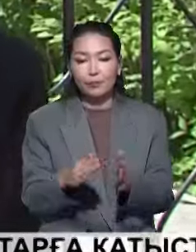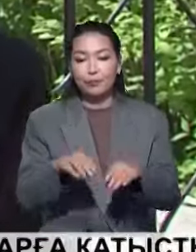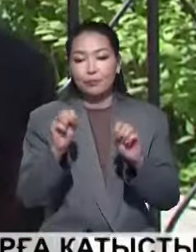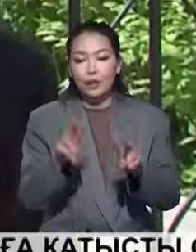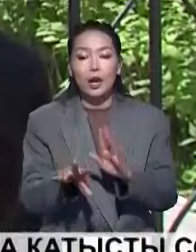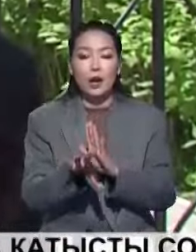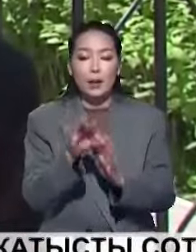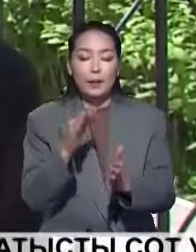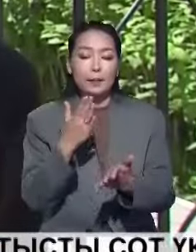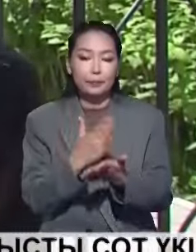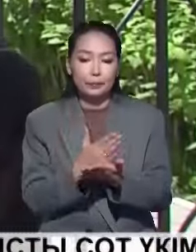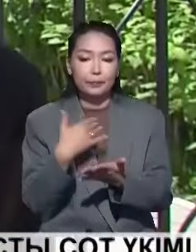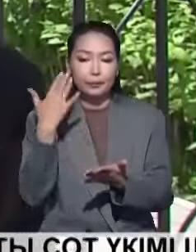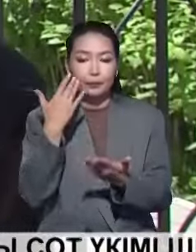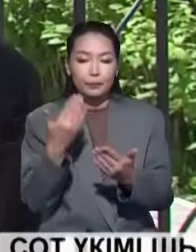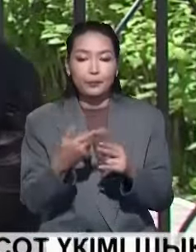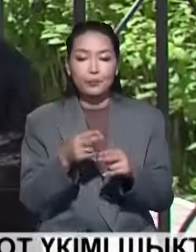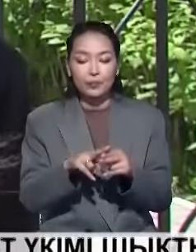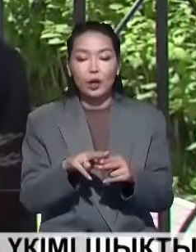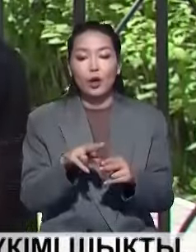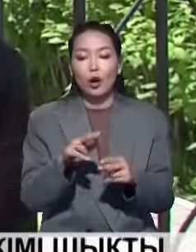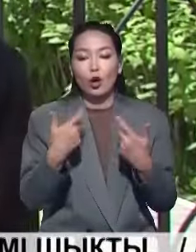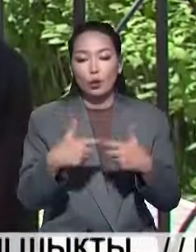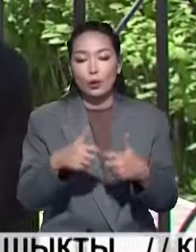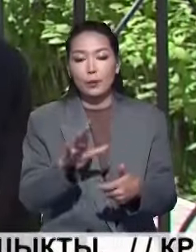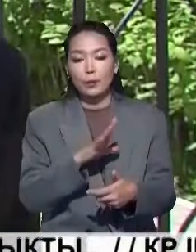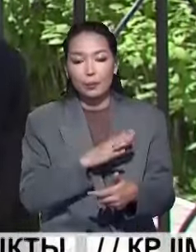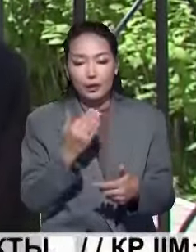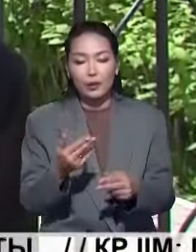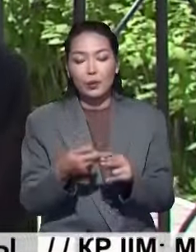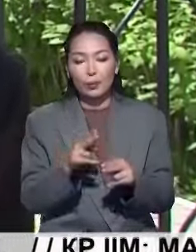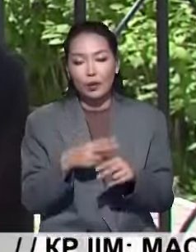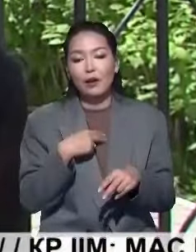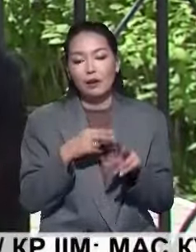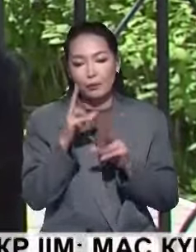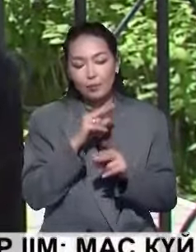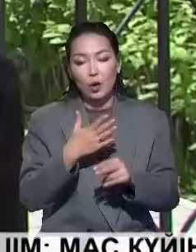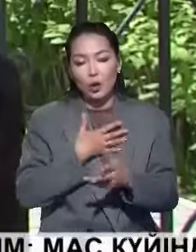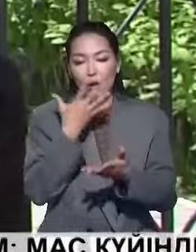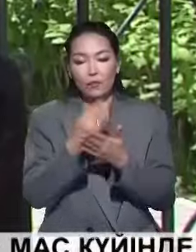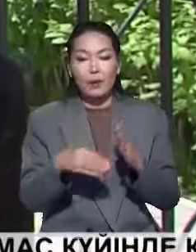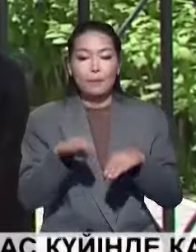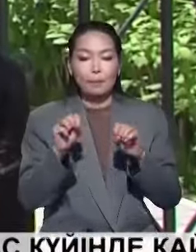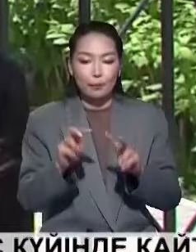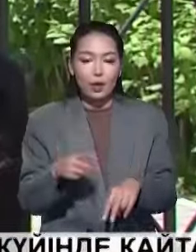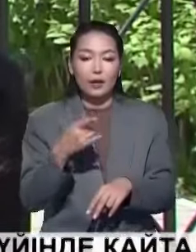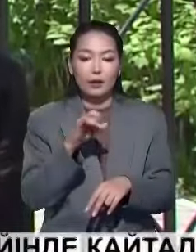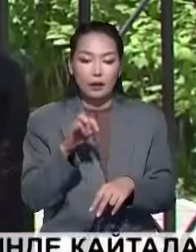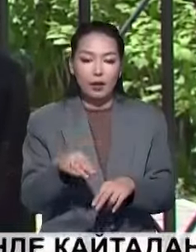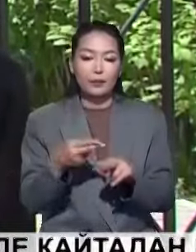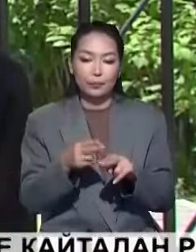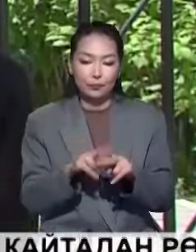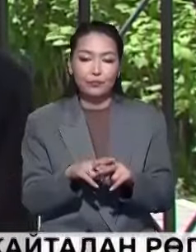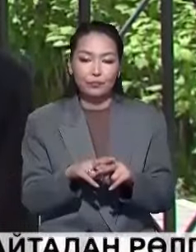жүргенмін. Кеше ОБТ кестесі шығыпты. Бағыма орай, дәл менің мамандығыма грант санын биылдап